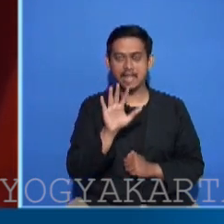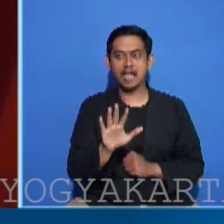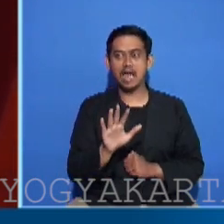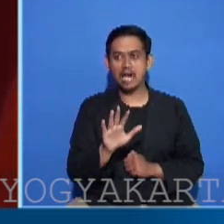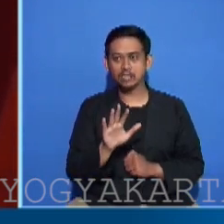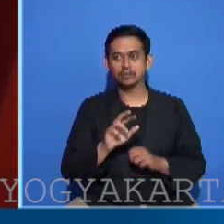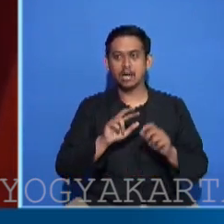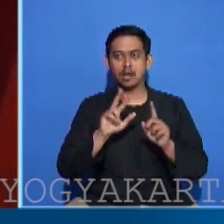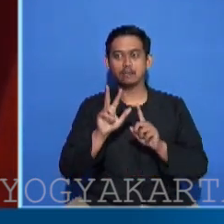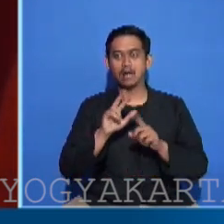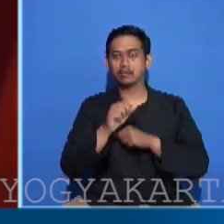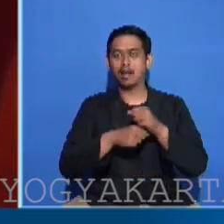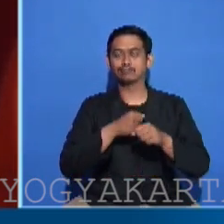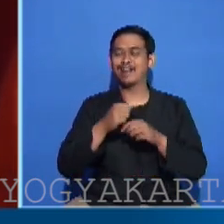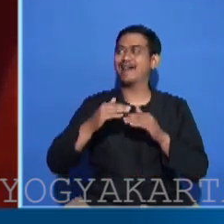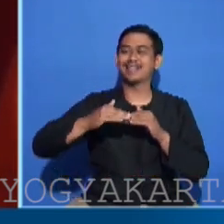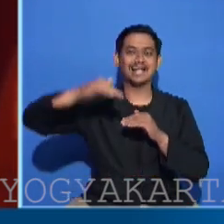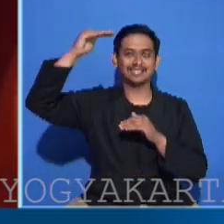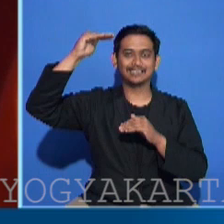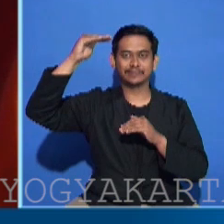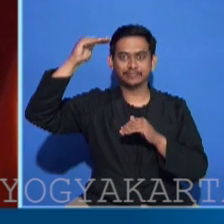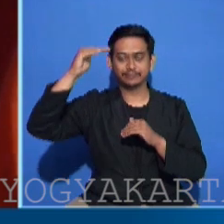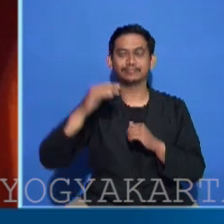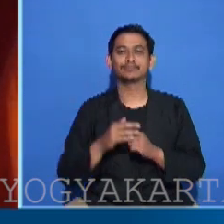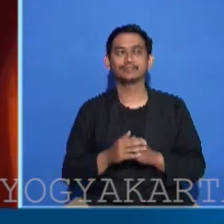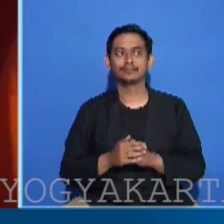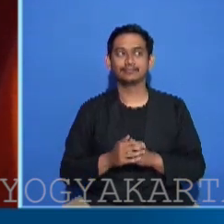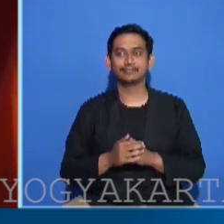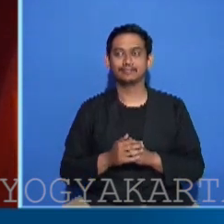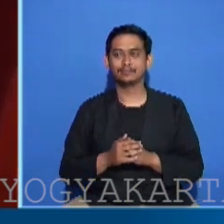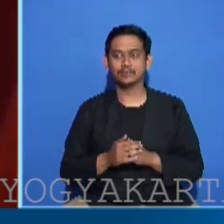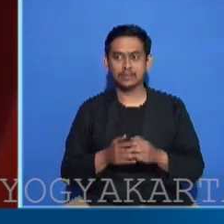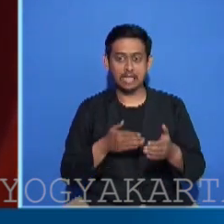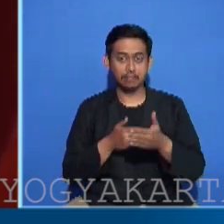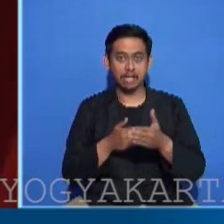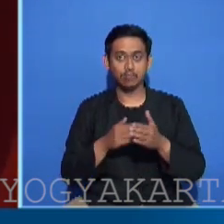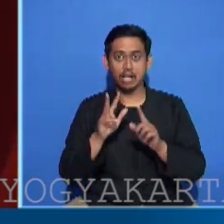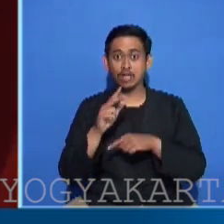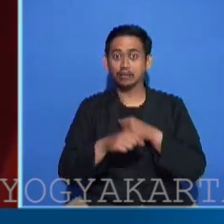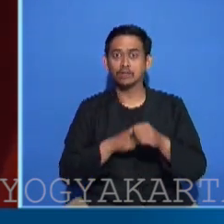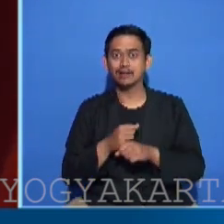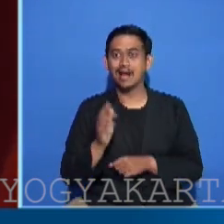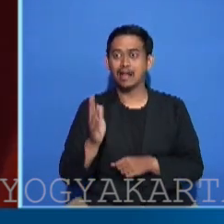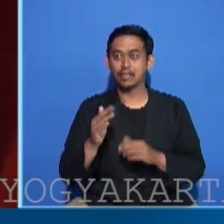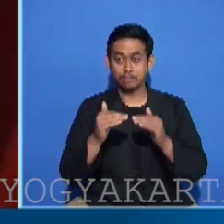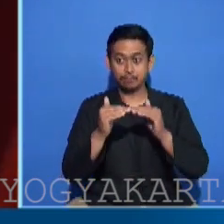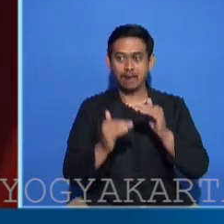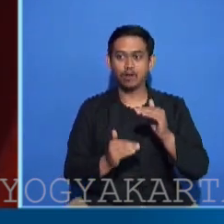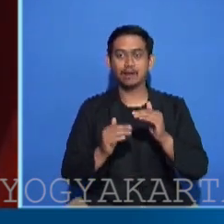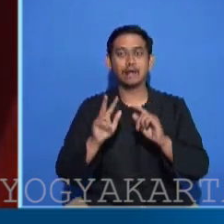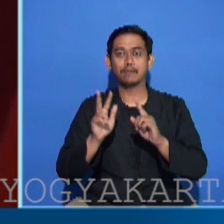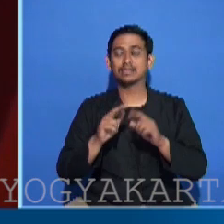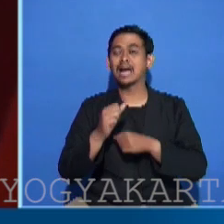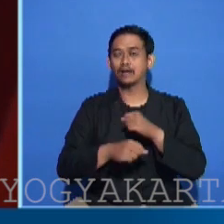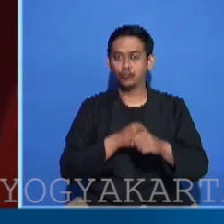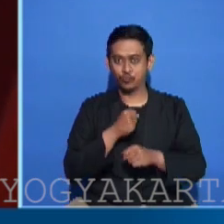18 tahun ke atas atau minimumnya 18. Jika ada yang di bawah 18, maka dia